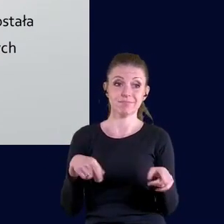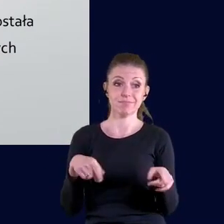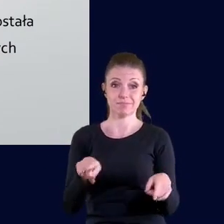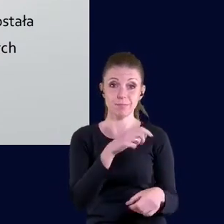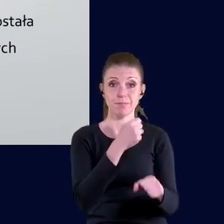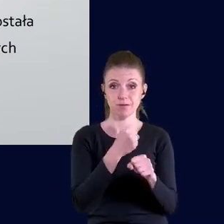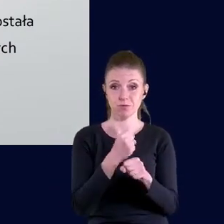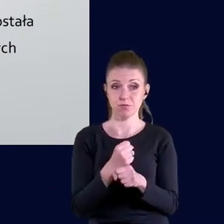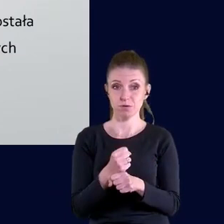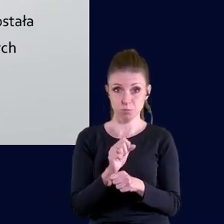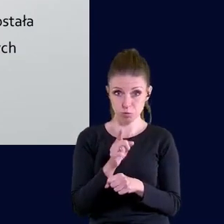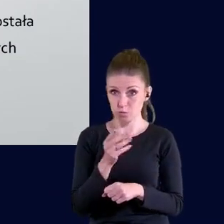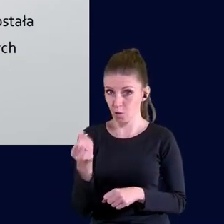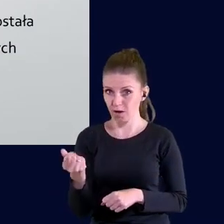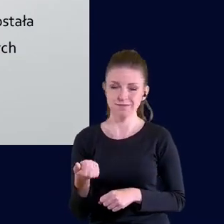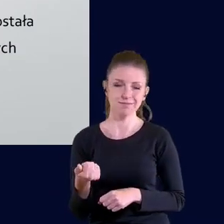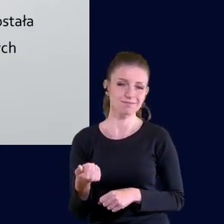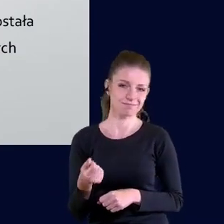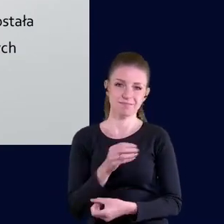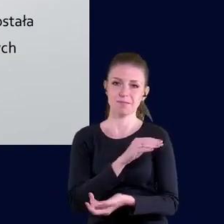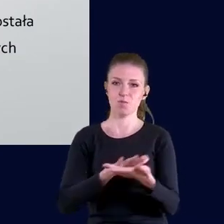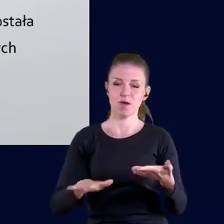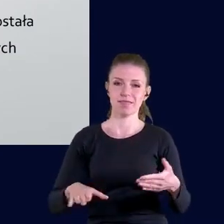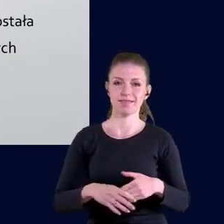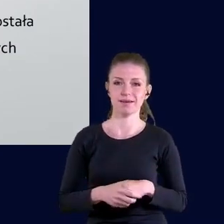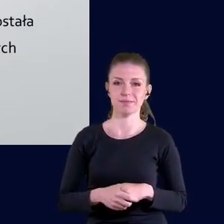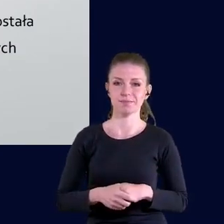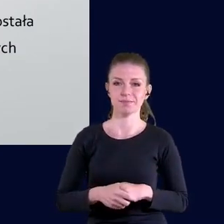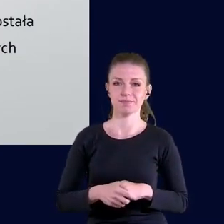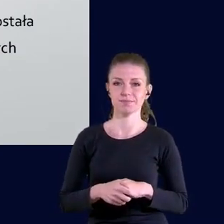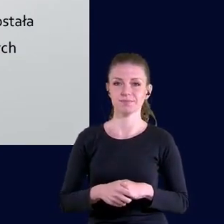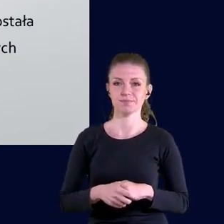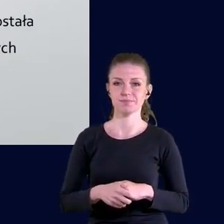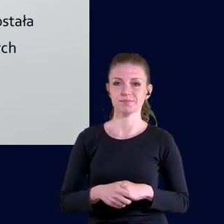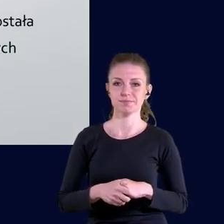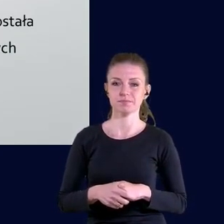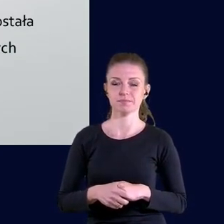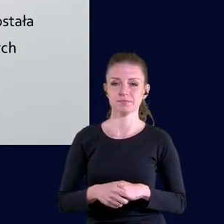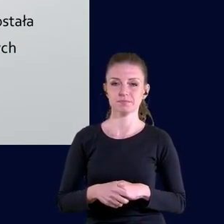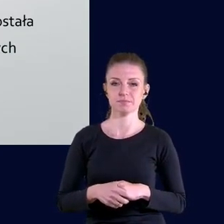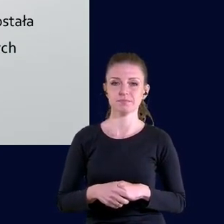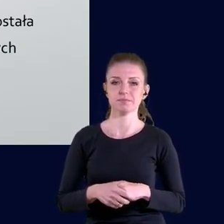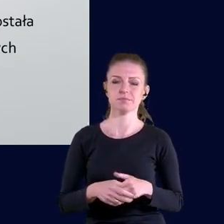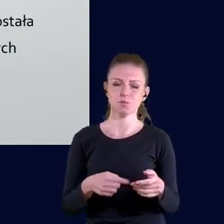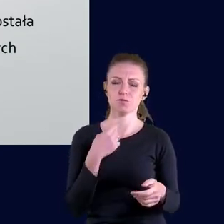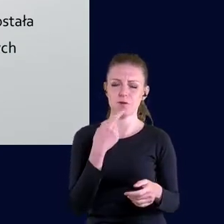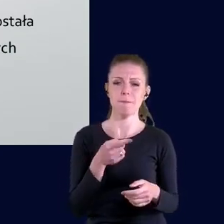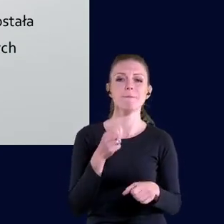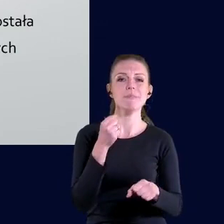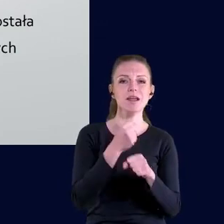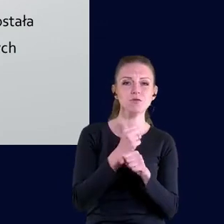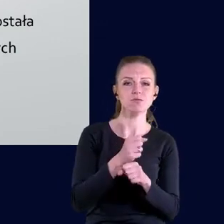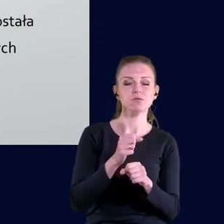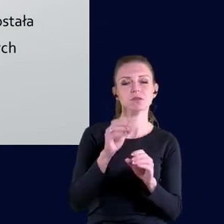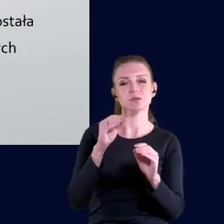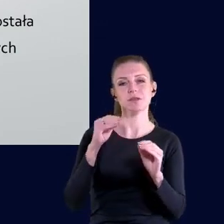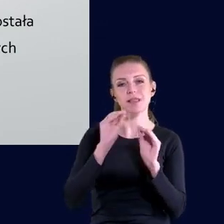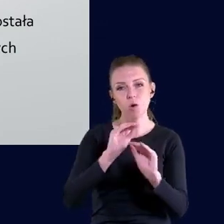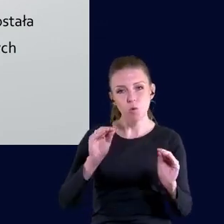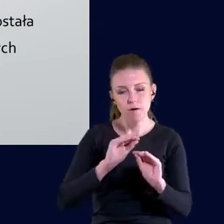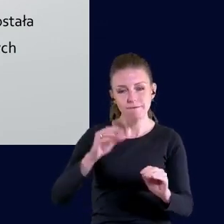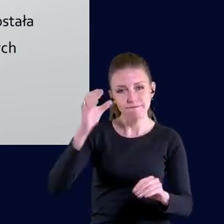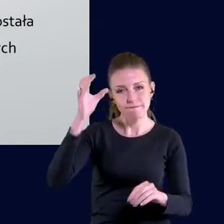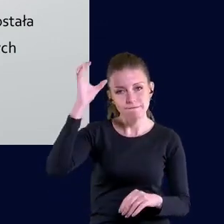pracowników dla tych także badawczą i dydaktyczną i czyli pracowników naukowych dydaktycznych i tych którzy mają